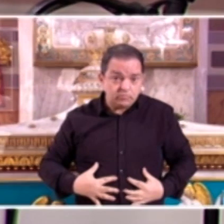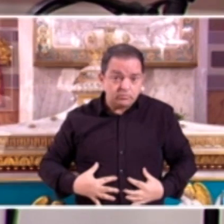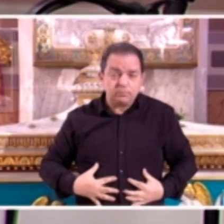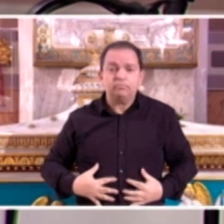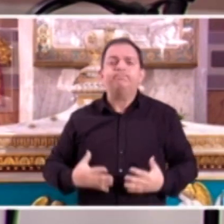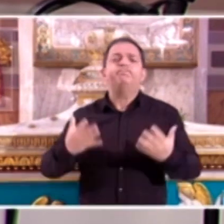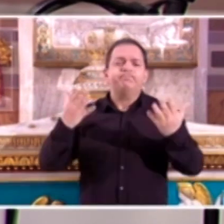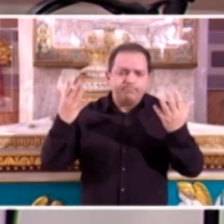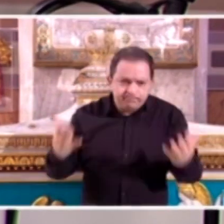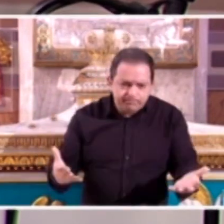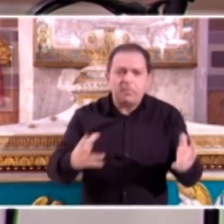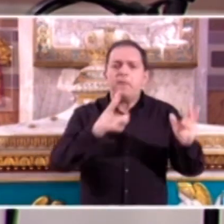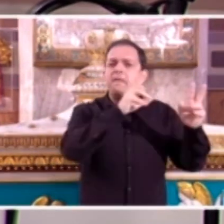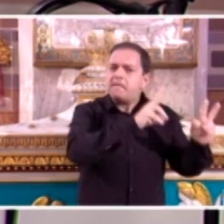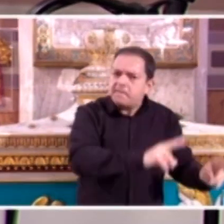μίαν.